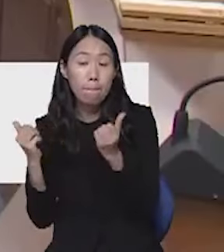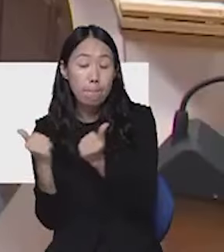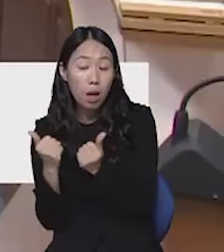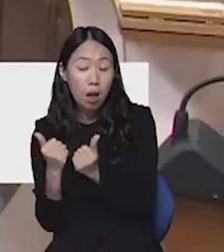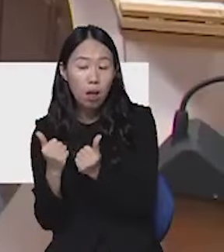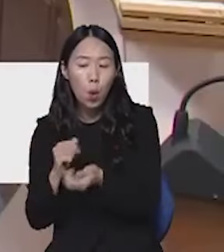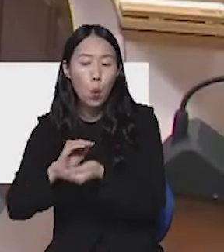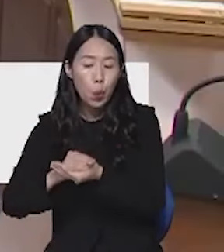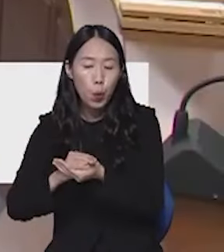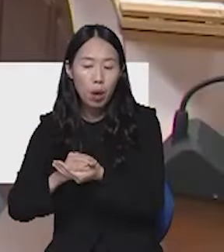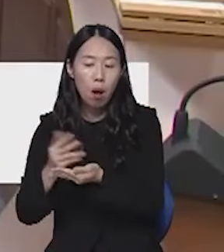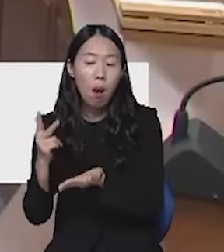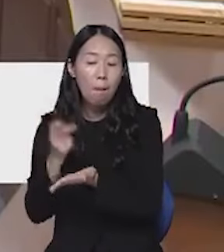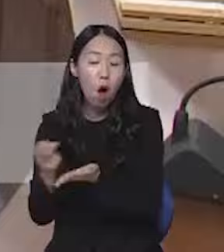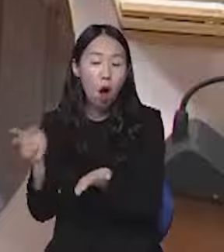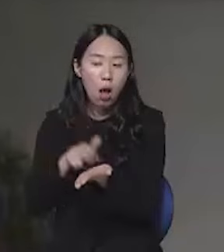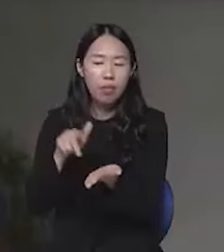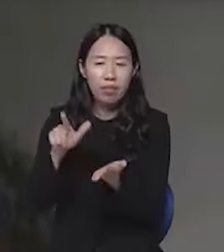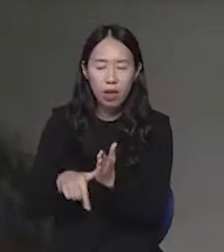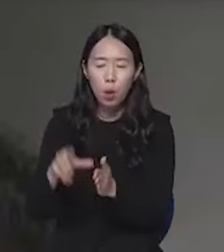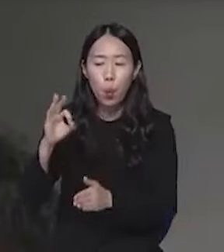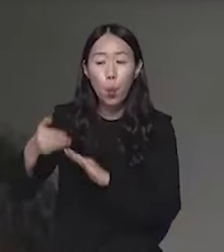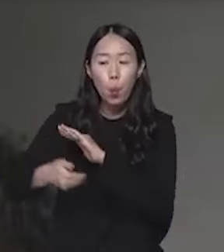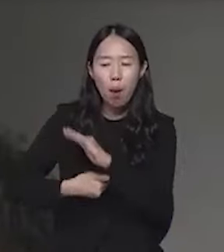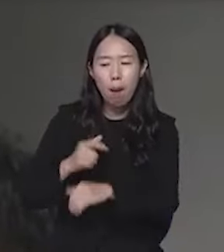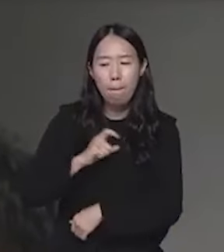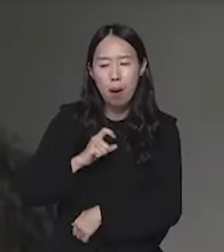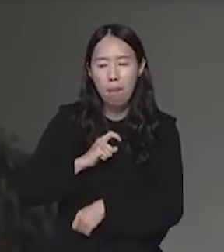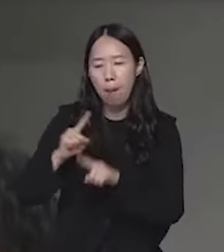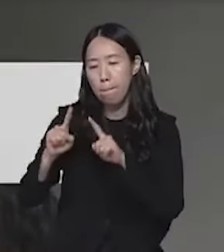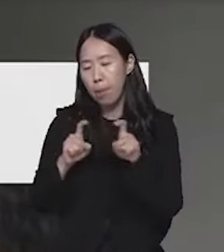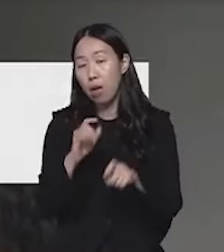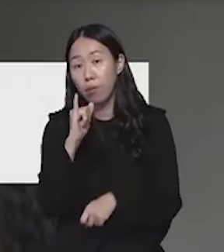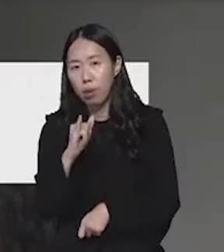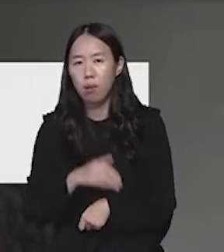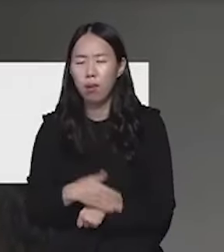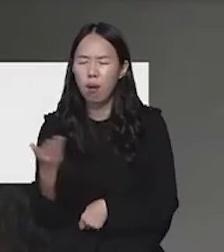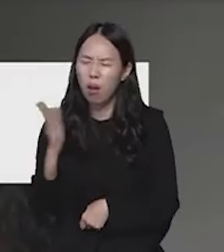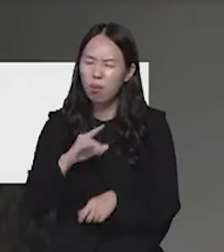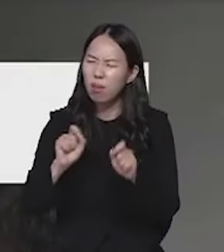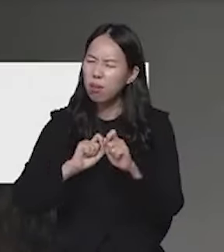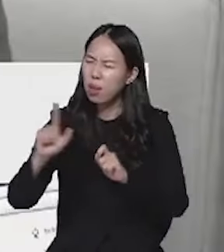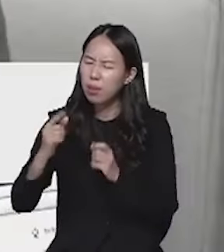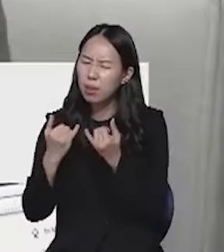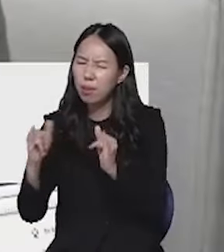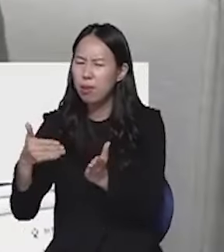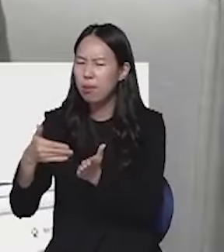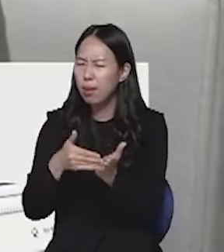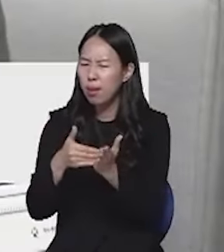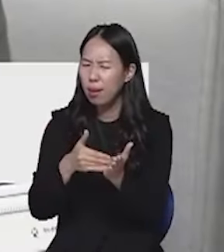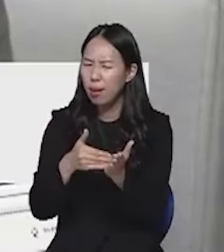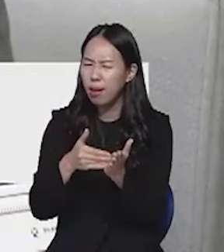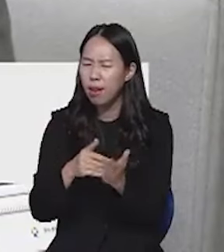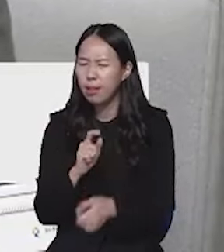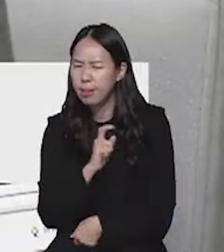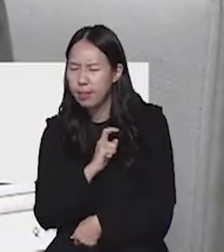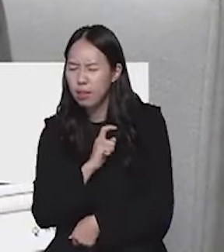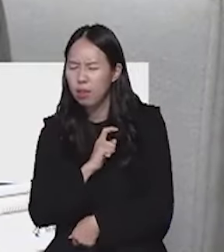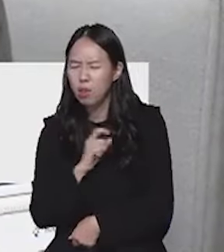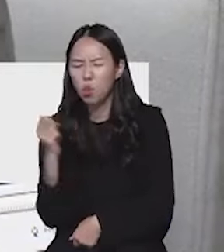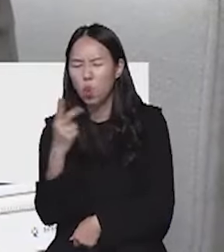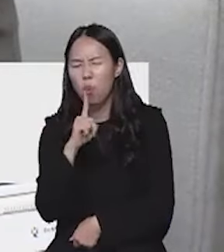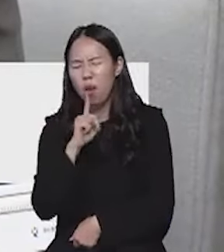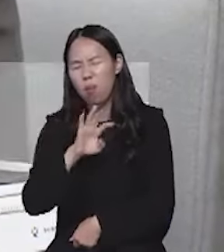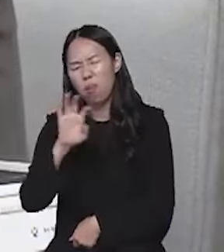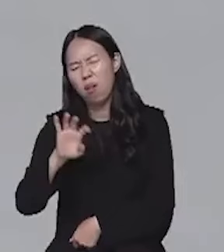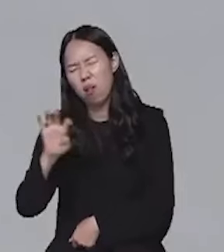받은 의혹 등도 거론됐습니다. 그러나 대부분 언론과 시민사회단체에서 제기한 의혹을 반복하는